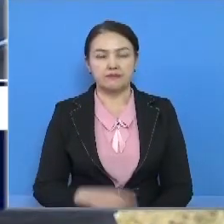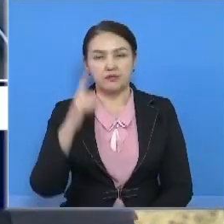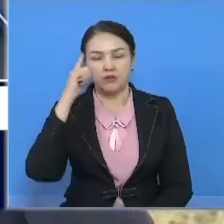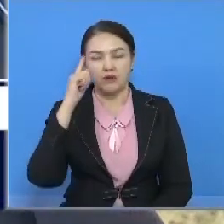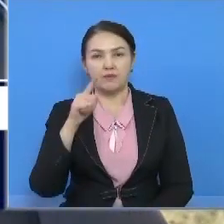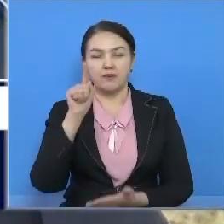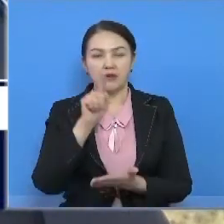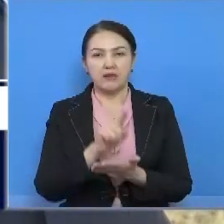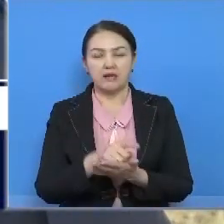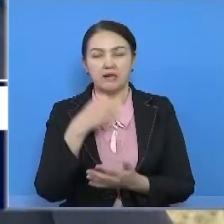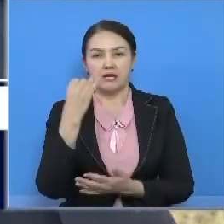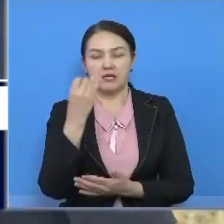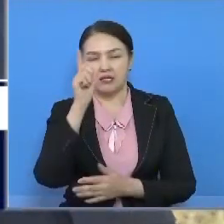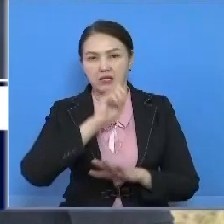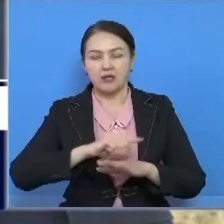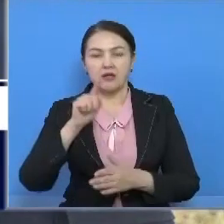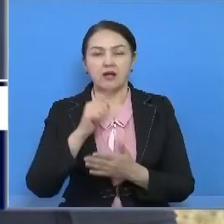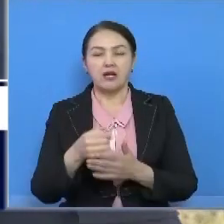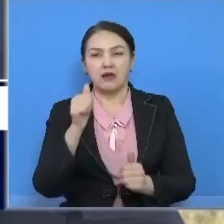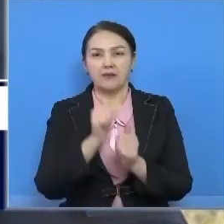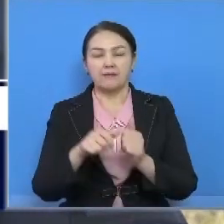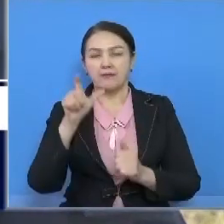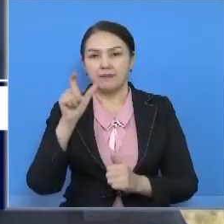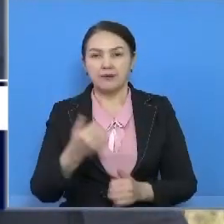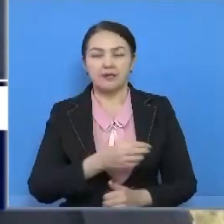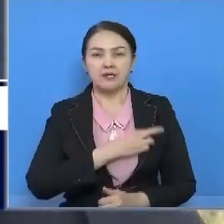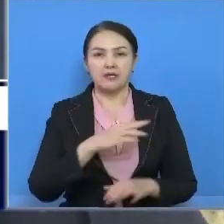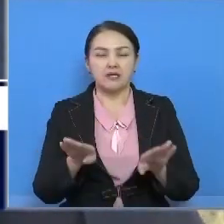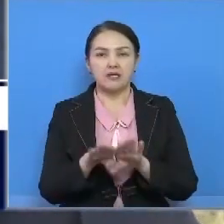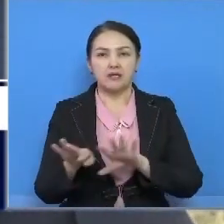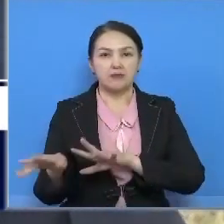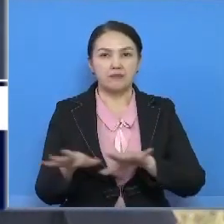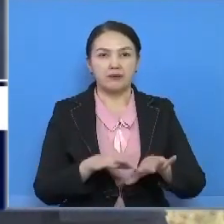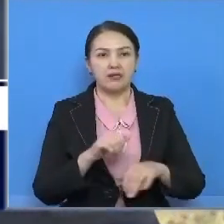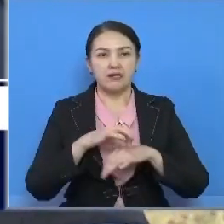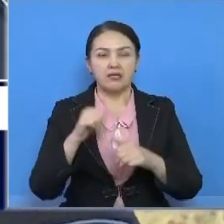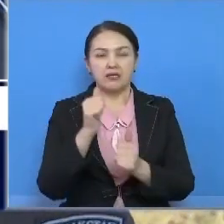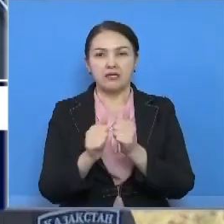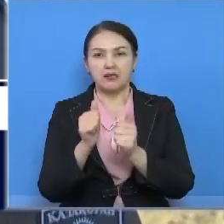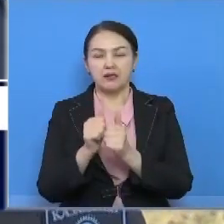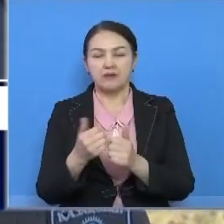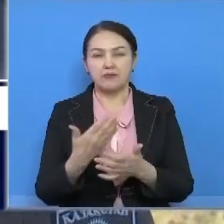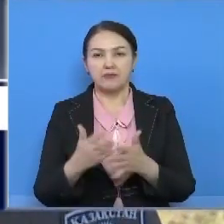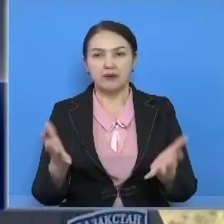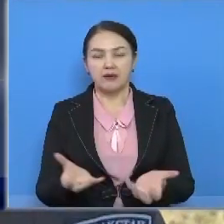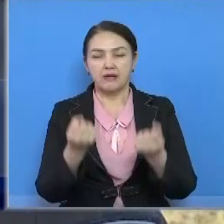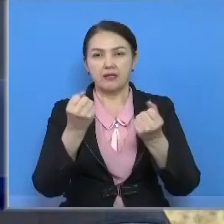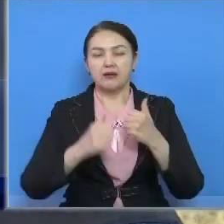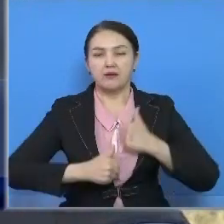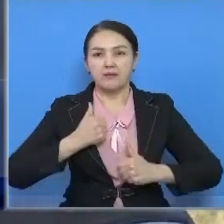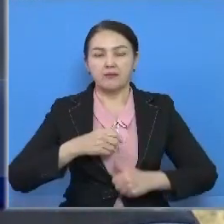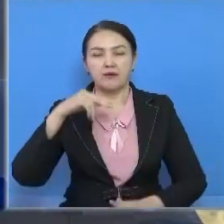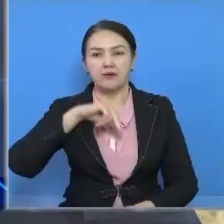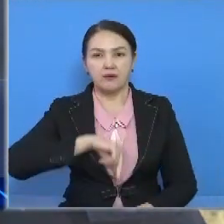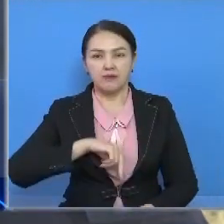Считаю, что защищать интересы нашей страны – долг каждого гражданина. Желаю, чтобы такие мероприятия проводились как можно чаще, ведь они поднимают наш патриотический